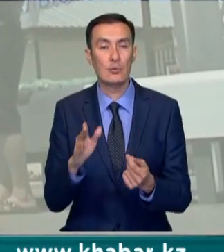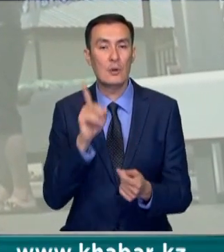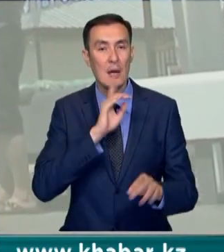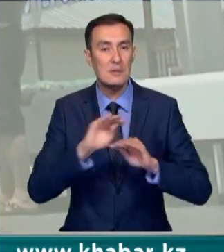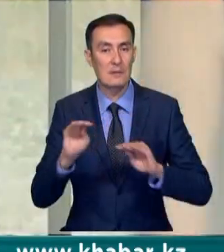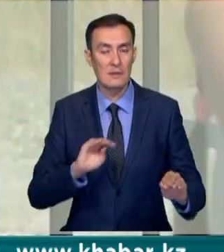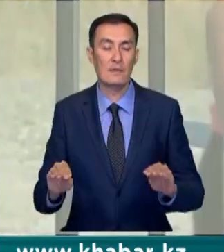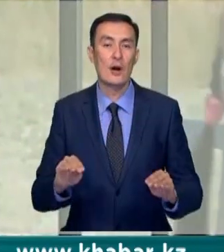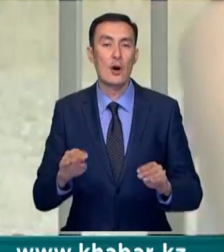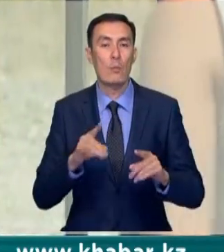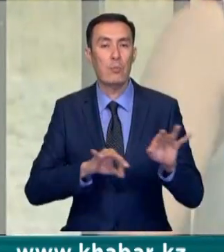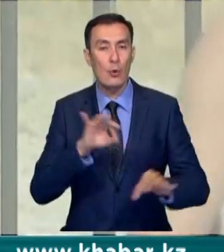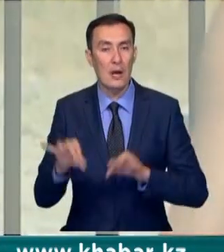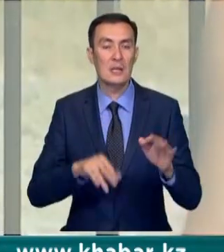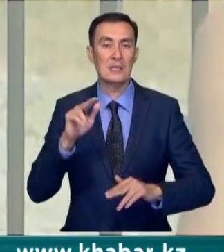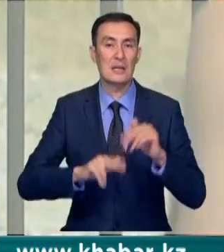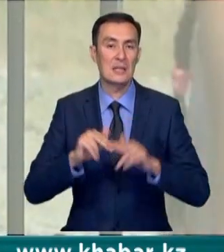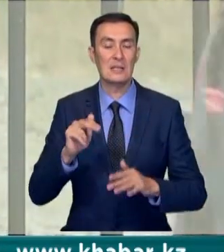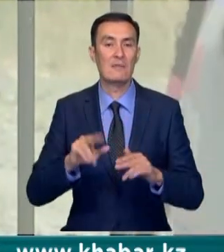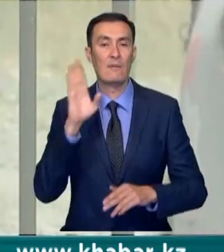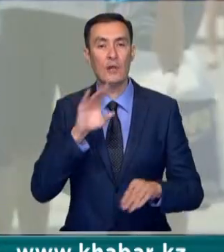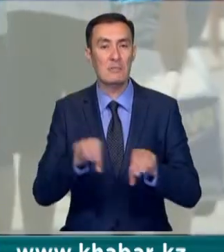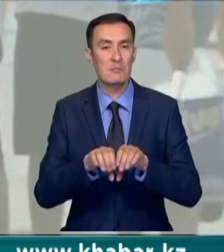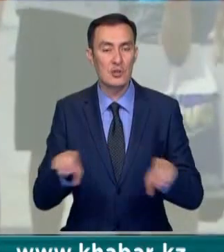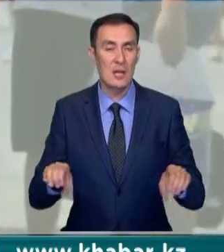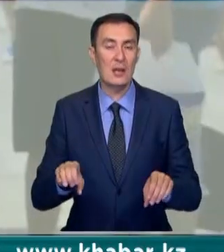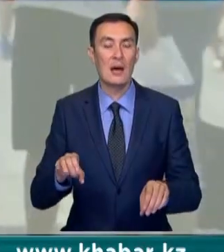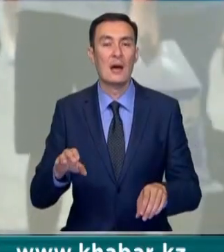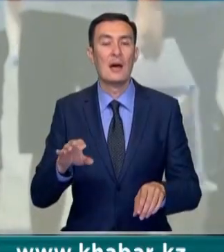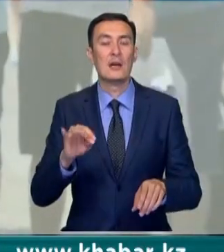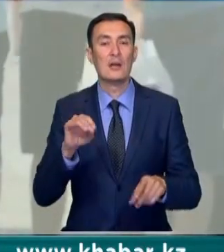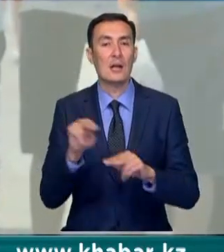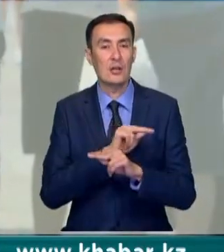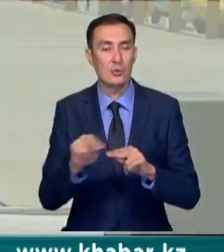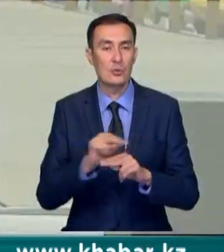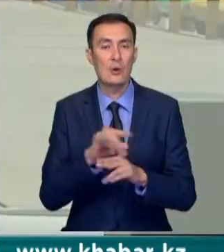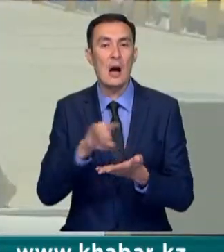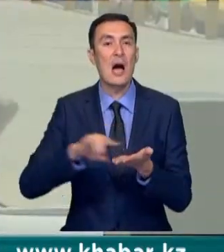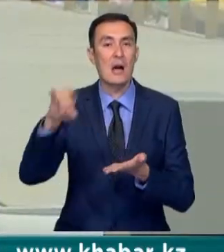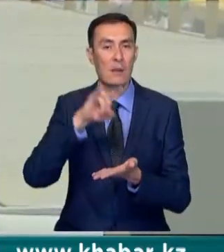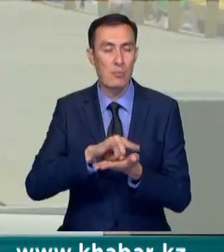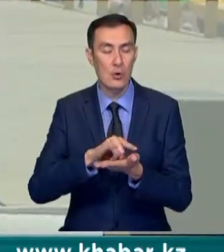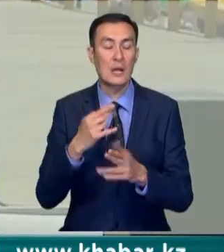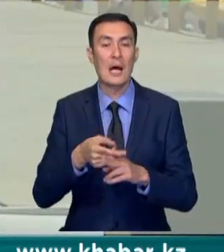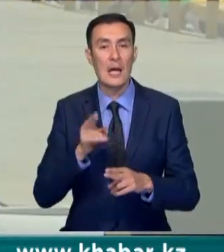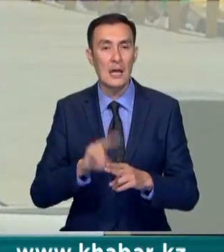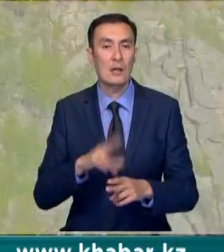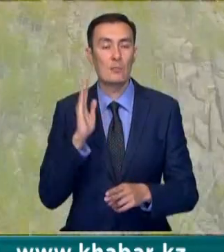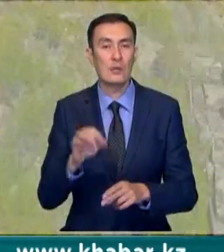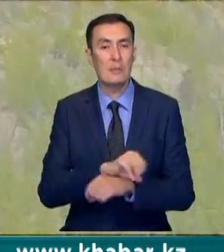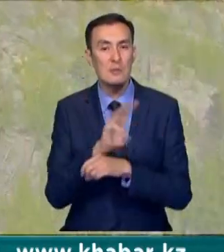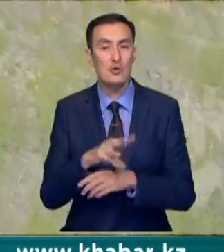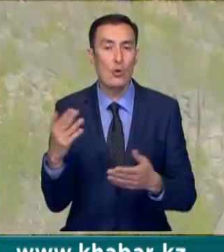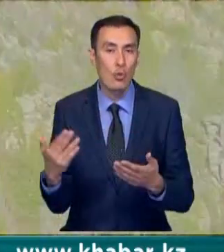на инфраструктурные проекты, строительство сетей водоснабжения, канализации, реконструкцию аэропорта. Это, в свою очередь,